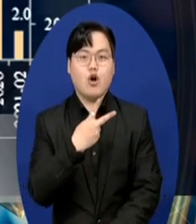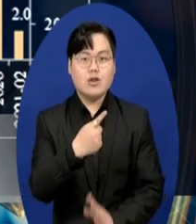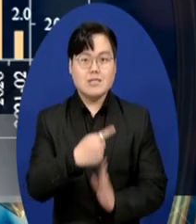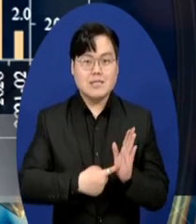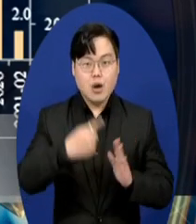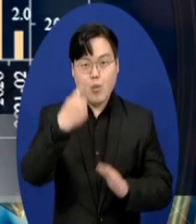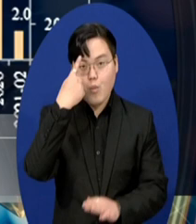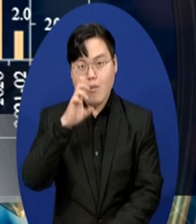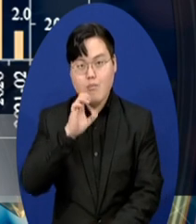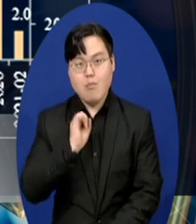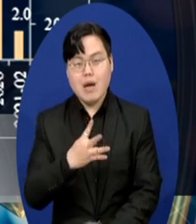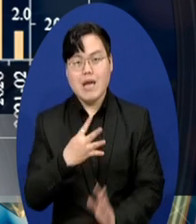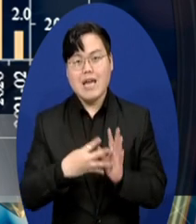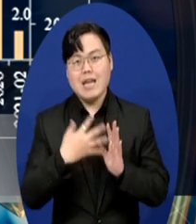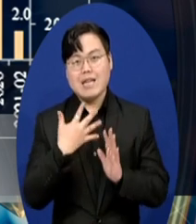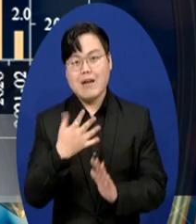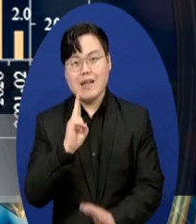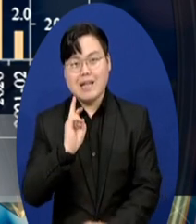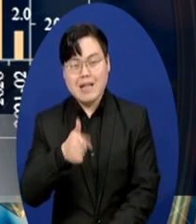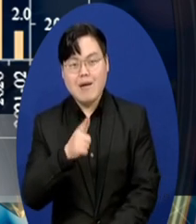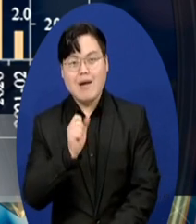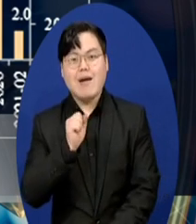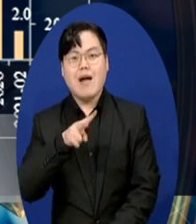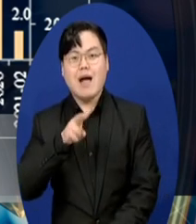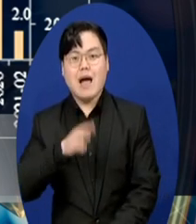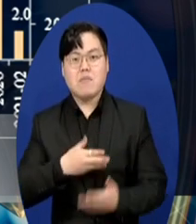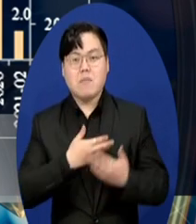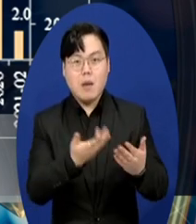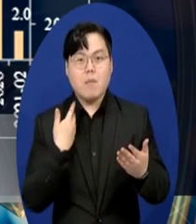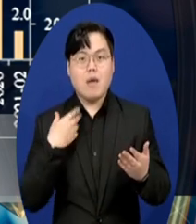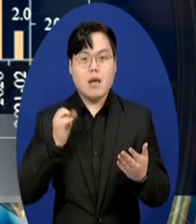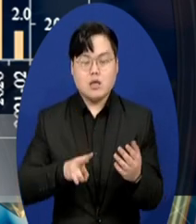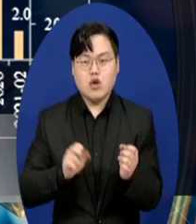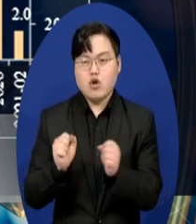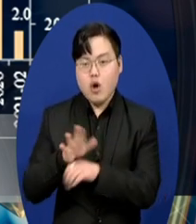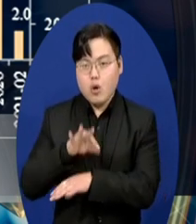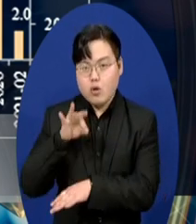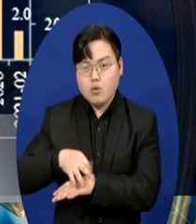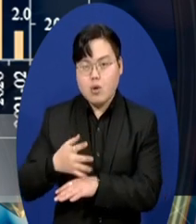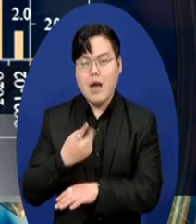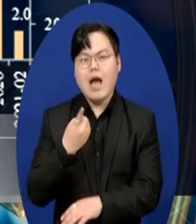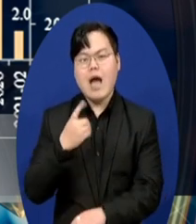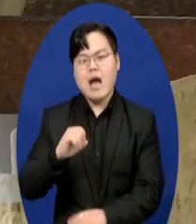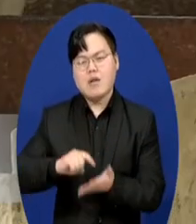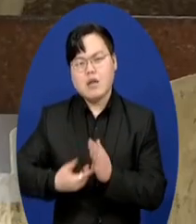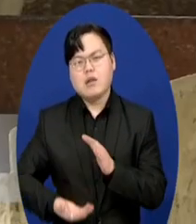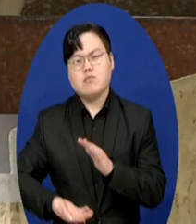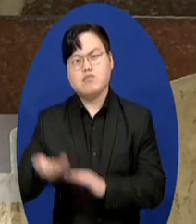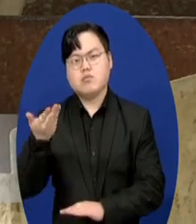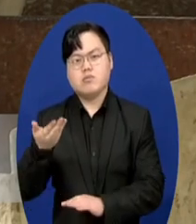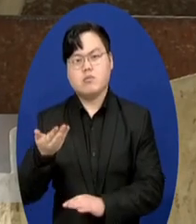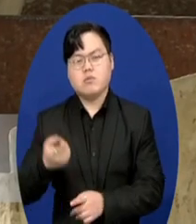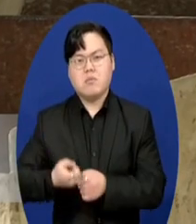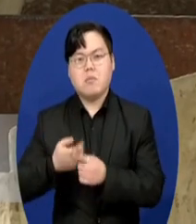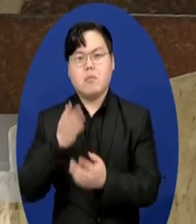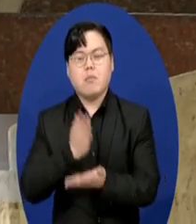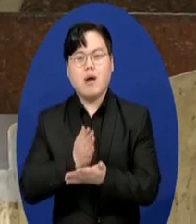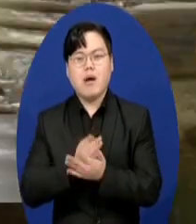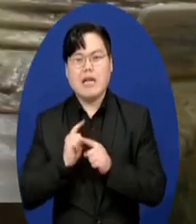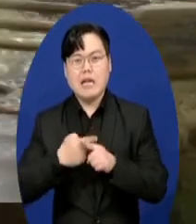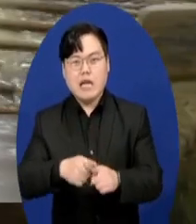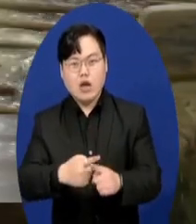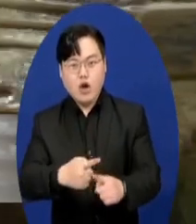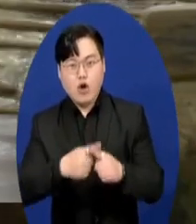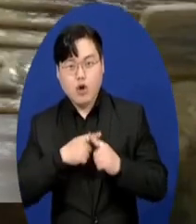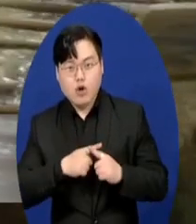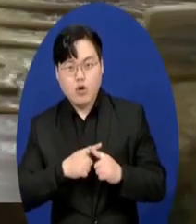сард Монгол банкнд 95 кг алт тушаагдж байсан бол цар тахалтай жилүүдэд энэ тоо 10 дахин өсчээ. Хэлбээс шалтгаалan Монголын